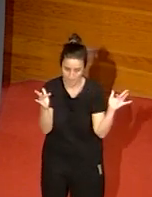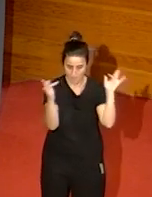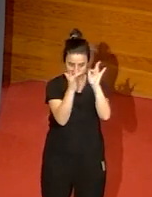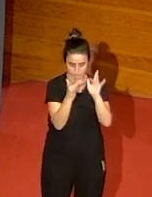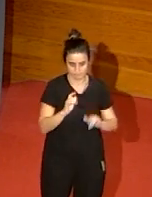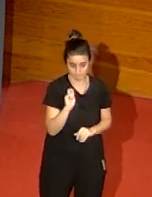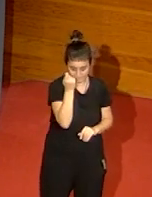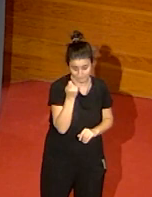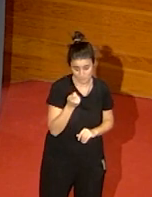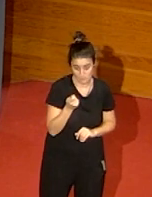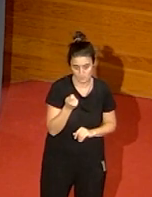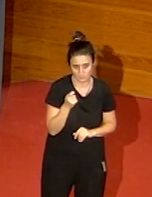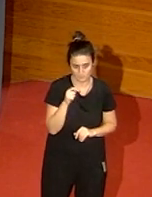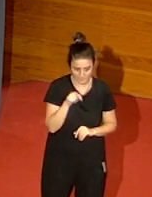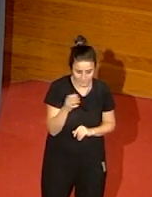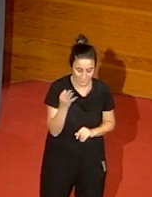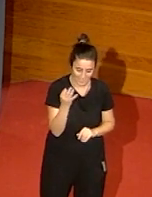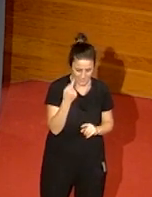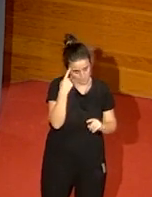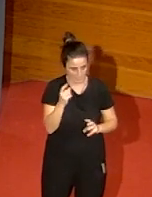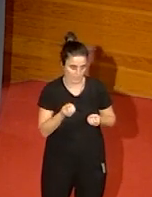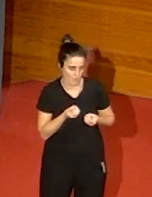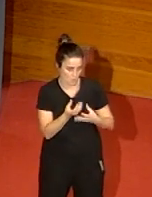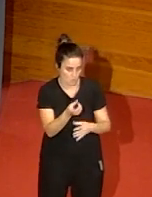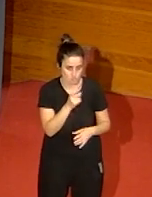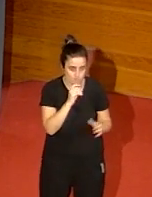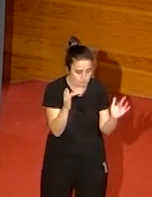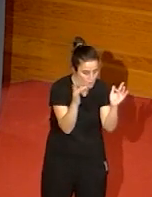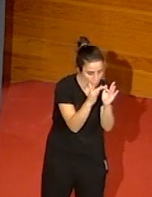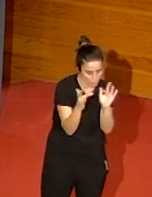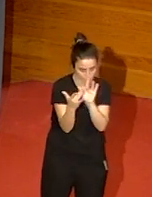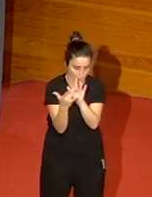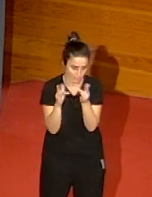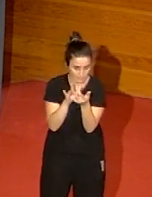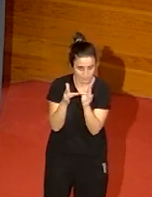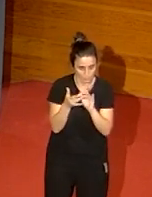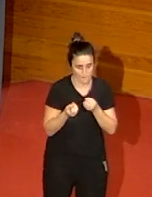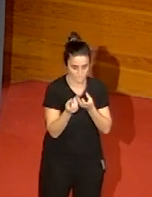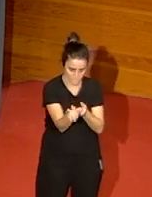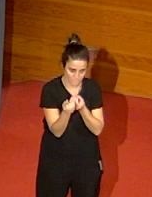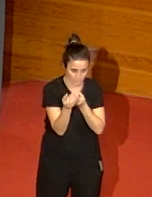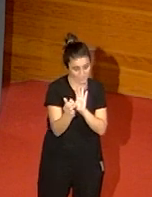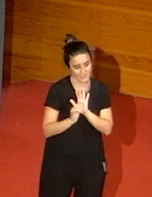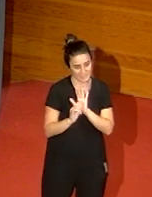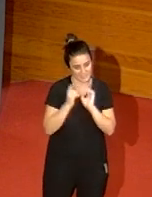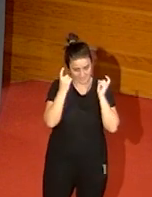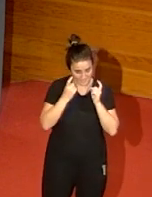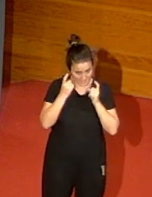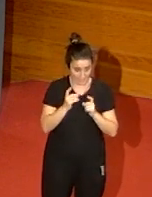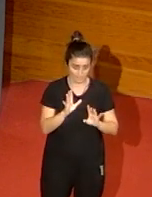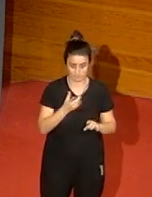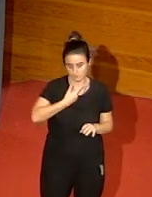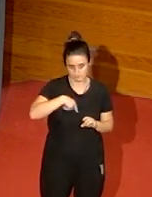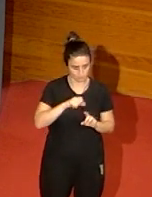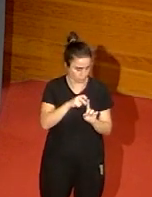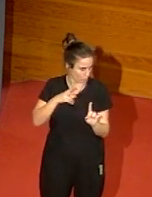bete-beharretako bat. Eta hori kontatzen jakin behar dugu, konexio puntu horiek, hurbiltzen informazioa. Baina ezinbestean guk mendebaldeko